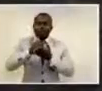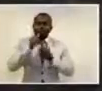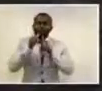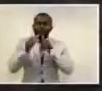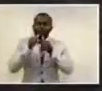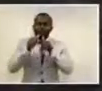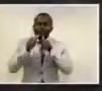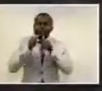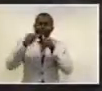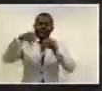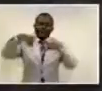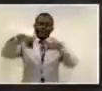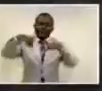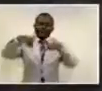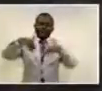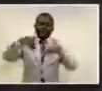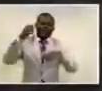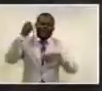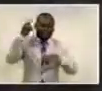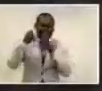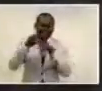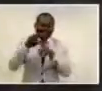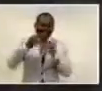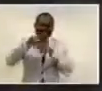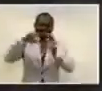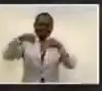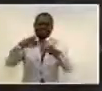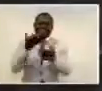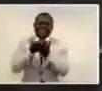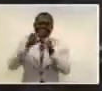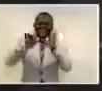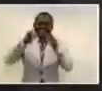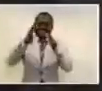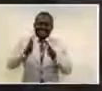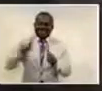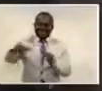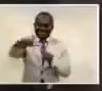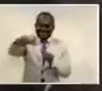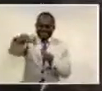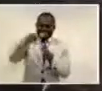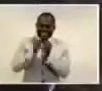N'igiswahili cya Congo, n'uva sa n'uvuye Congo, nacyo kirashaka kusemura buriya cyo.